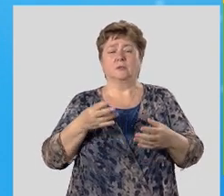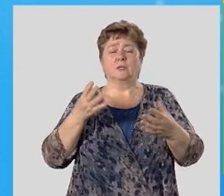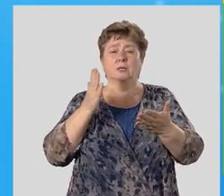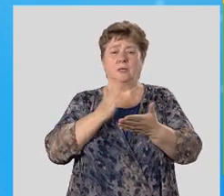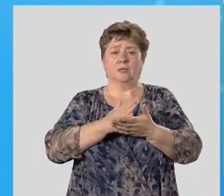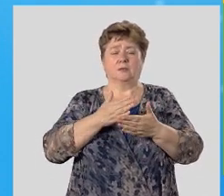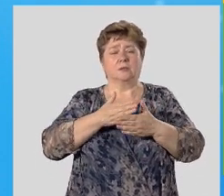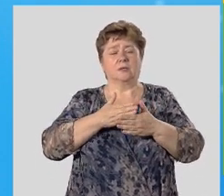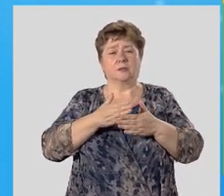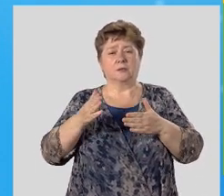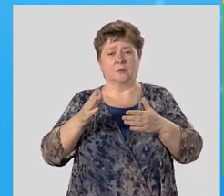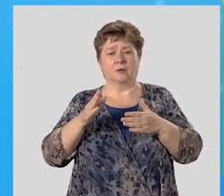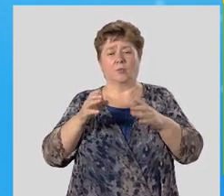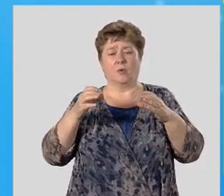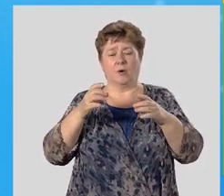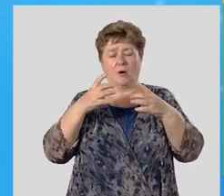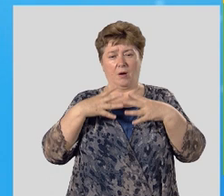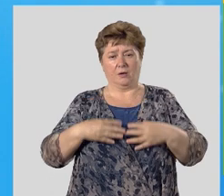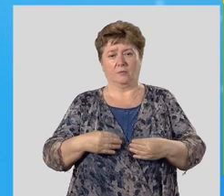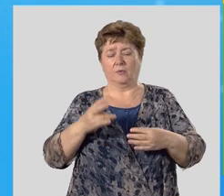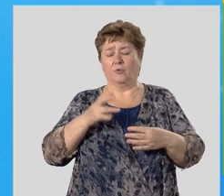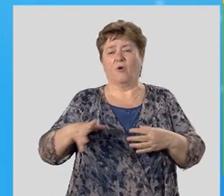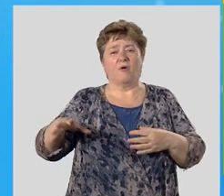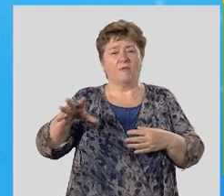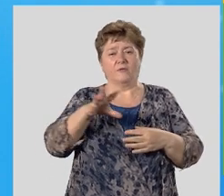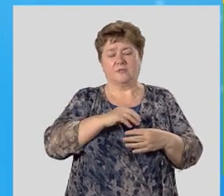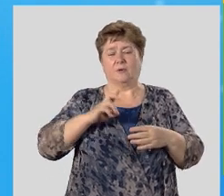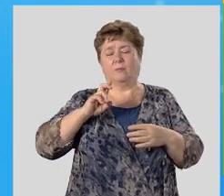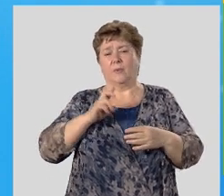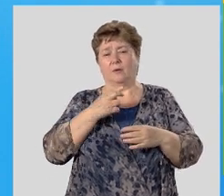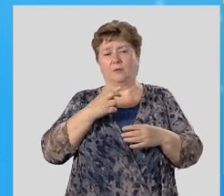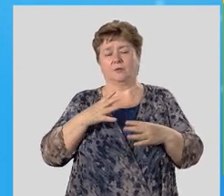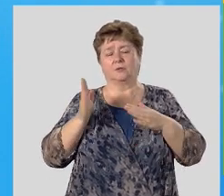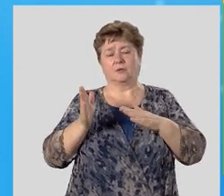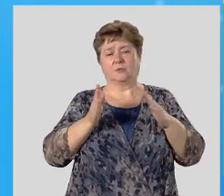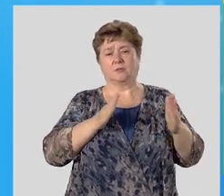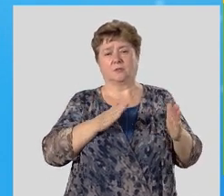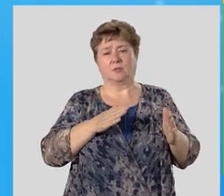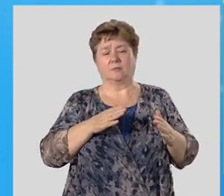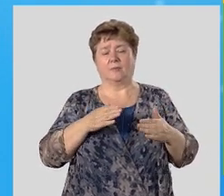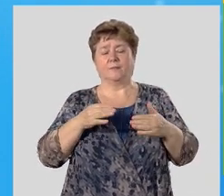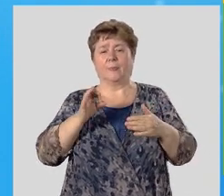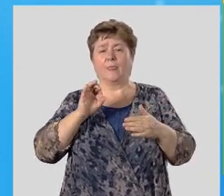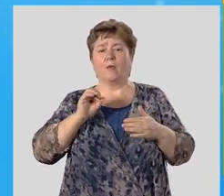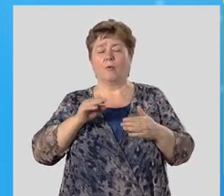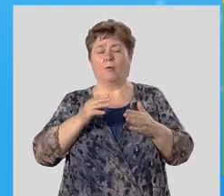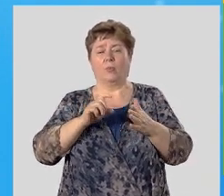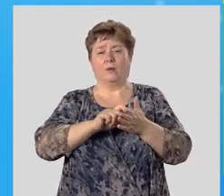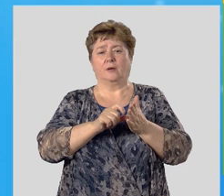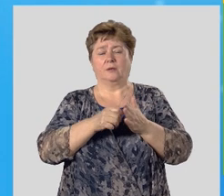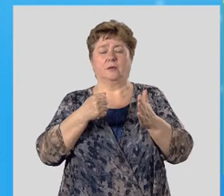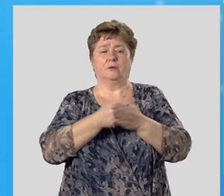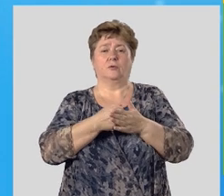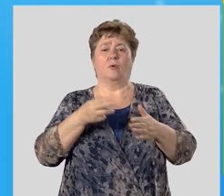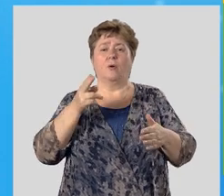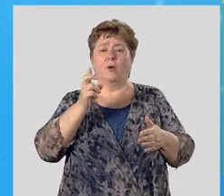только отдельному организму, но и всем биологическим системам, от клетки до